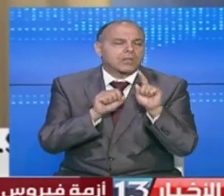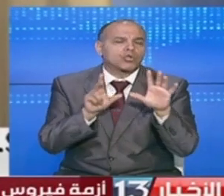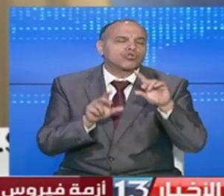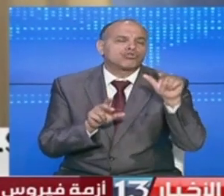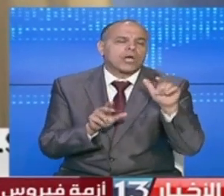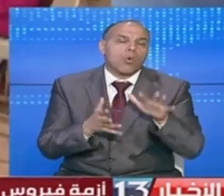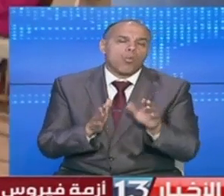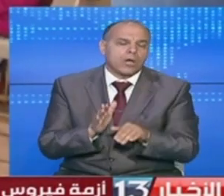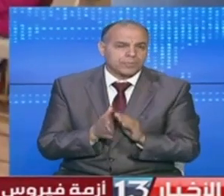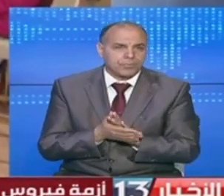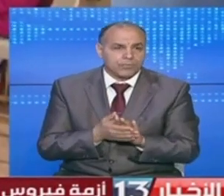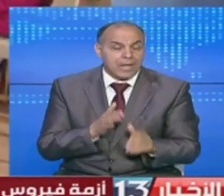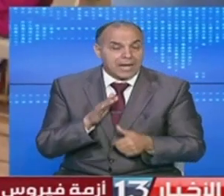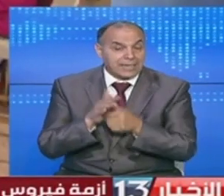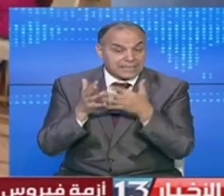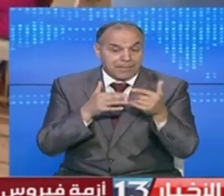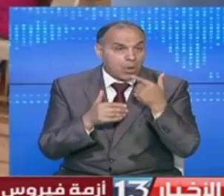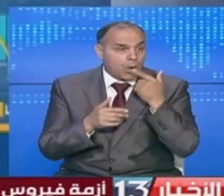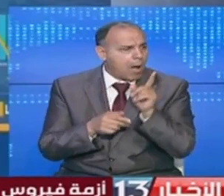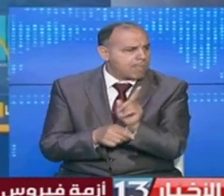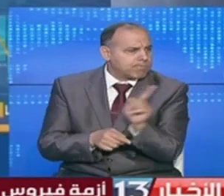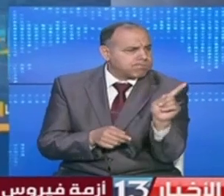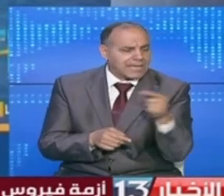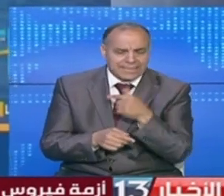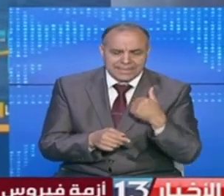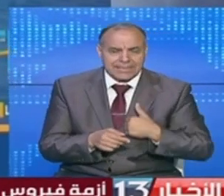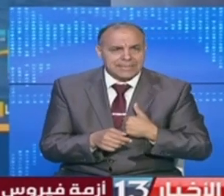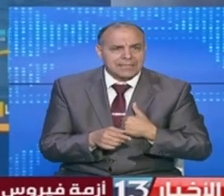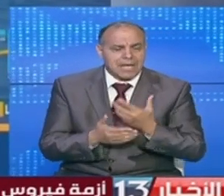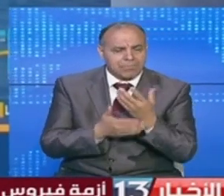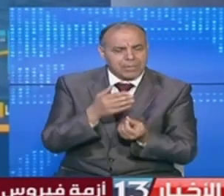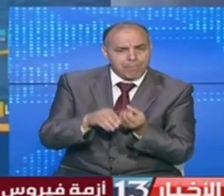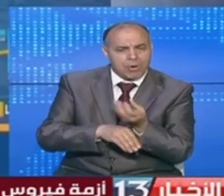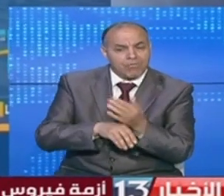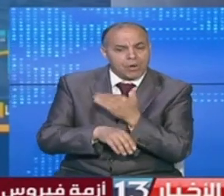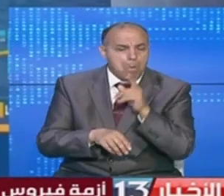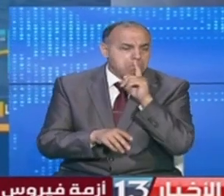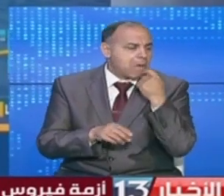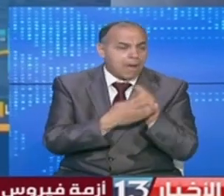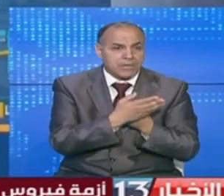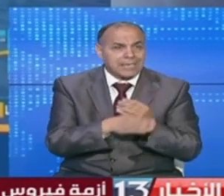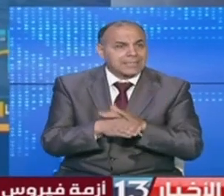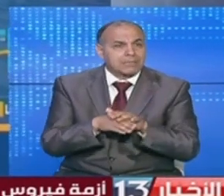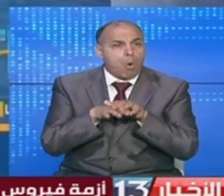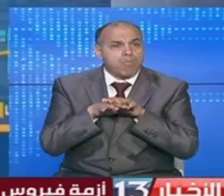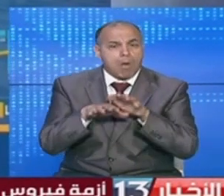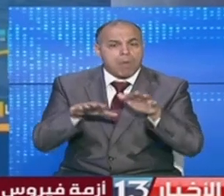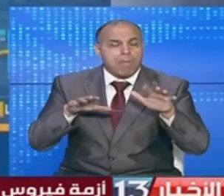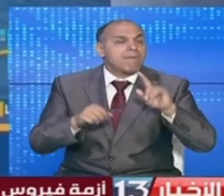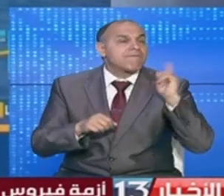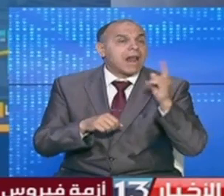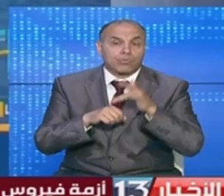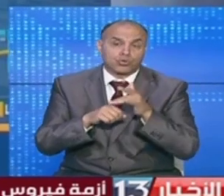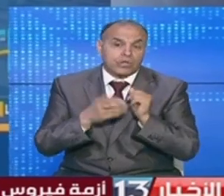شهرا على الأقل. ترامب جدد أيضا اتهاماته للصين بإخفاء معلومات عن الفيروس ما تسبب في انتشاره في مختلف